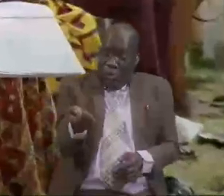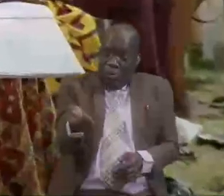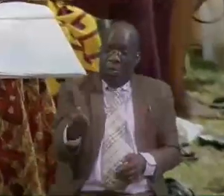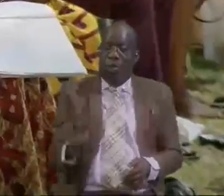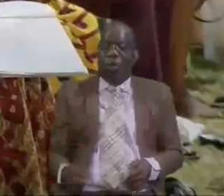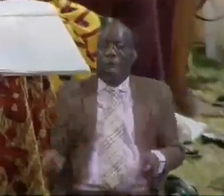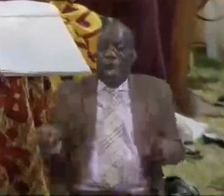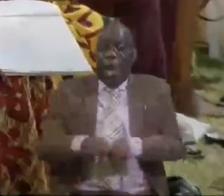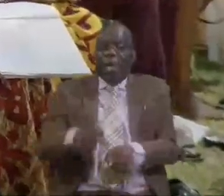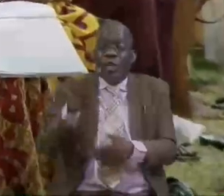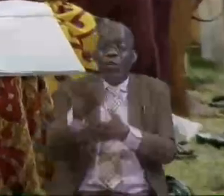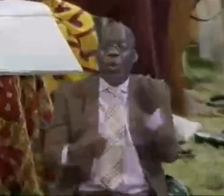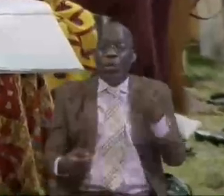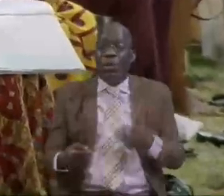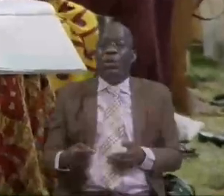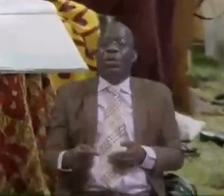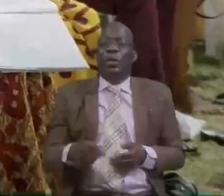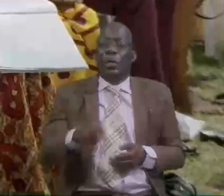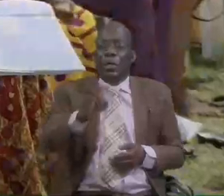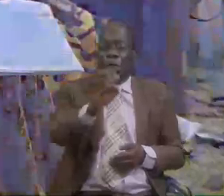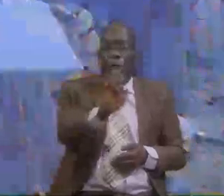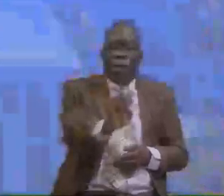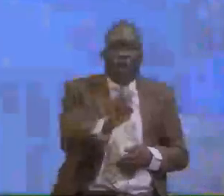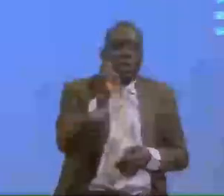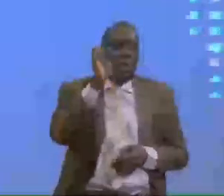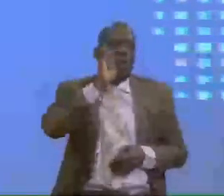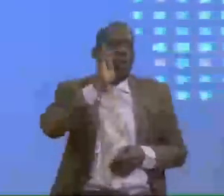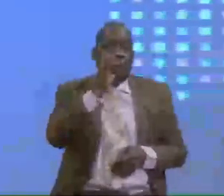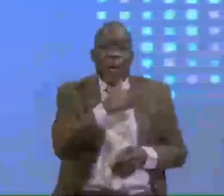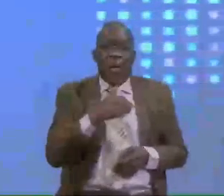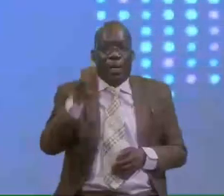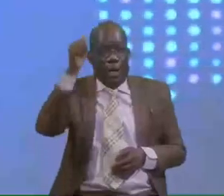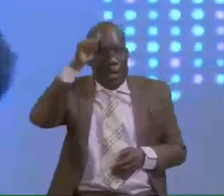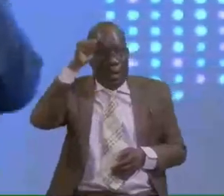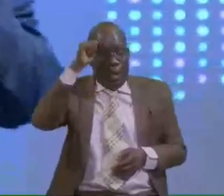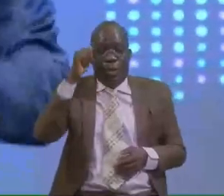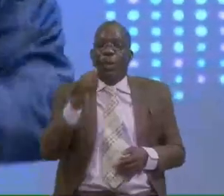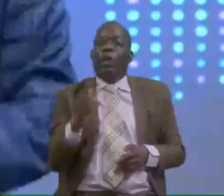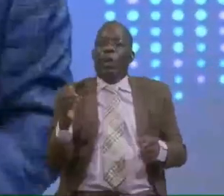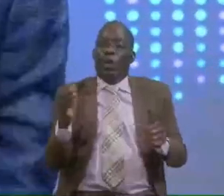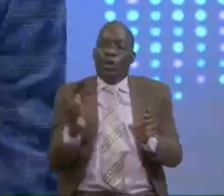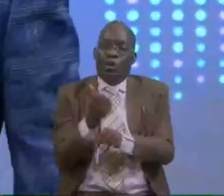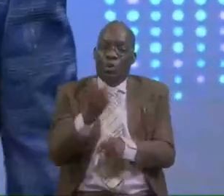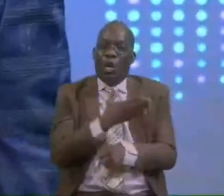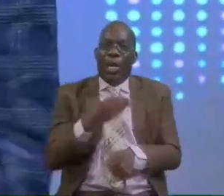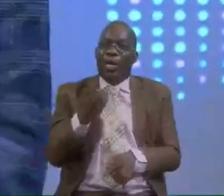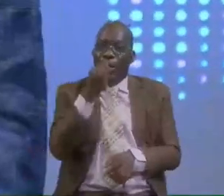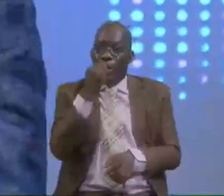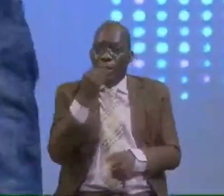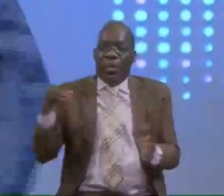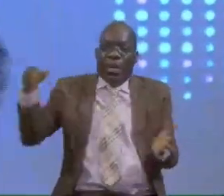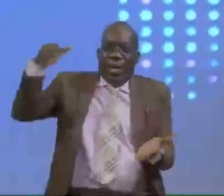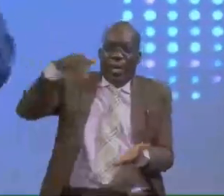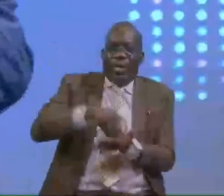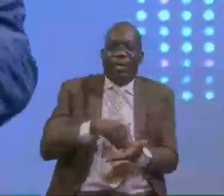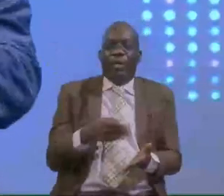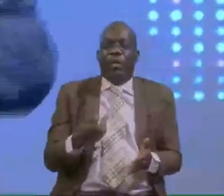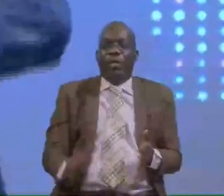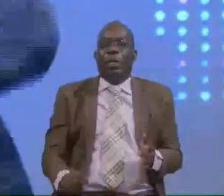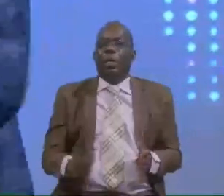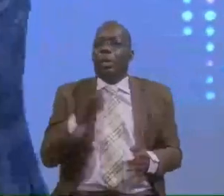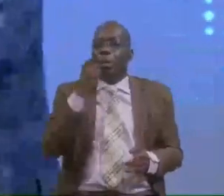vrai. Comme ce que Adam et Ève ont pris et ont mangé, contrairement au commandement du